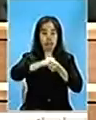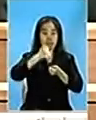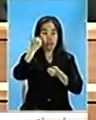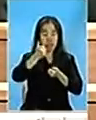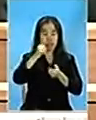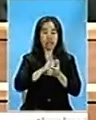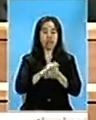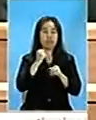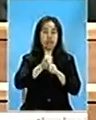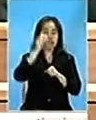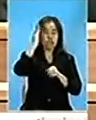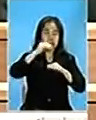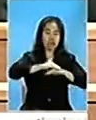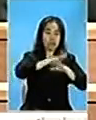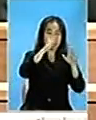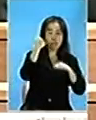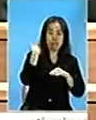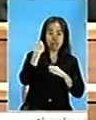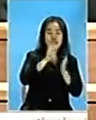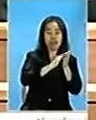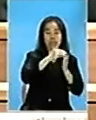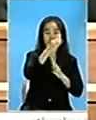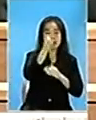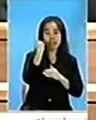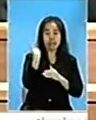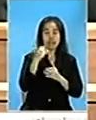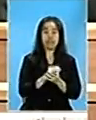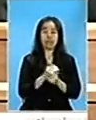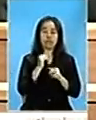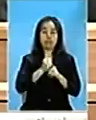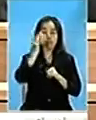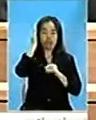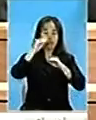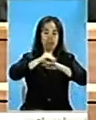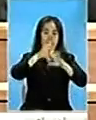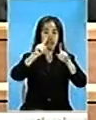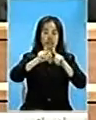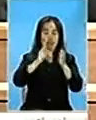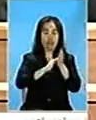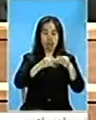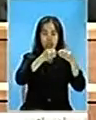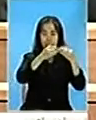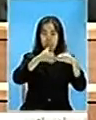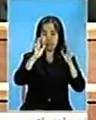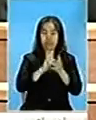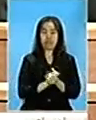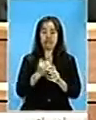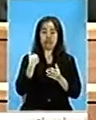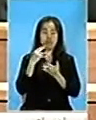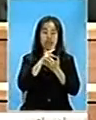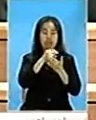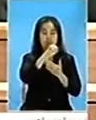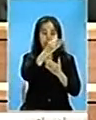มมือกับภาคเอกชนต่างๆที่เขาให้ความร่วมมือในการพัฒนาทางการเมืองท่านยกย่องเขาท่านขอรางวัลให้เข